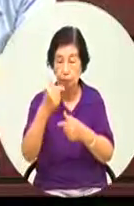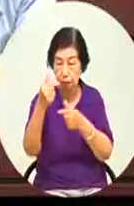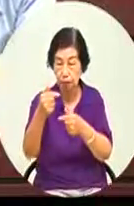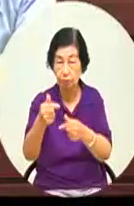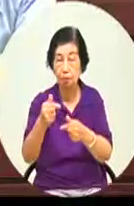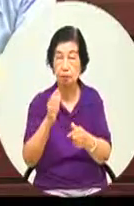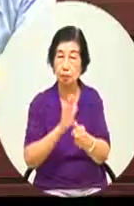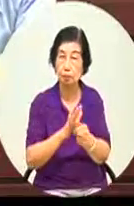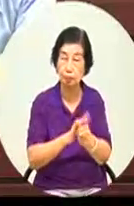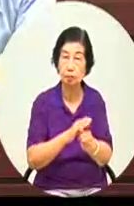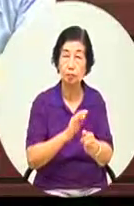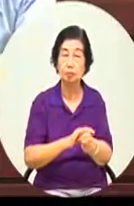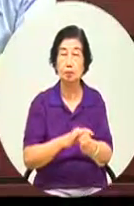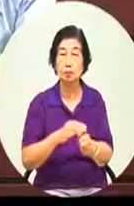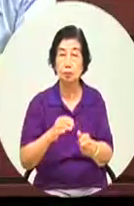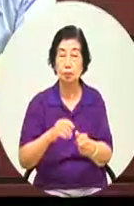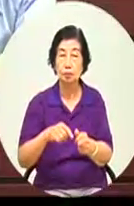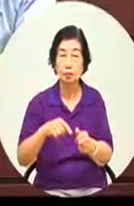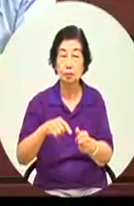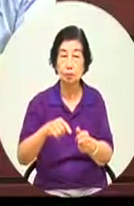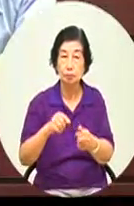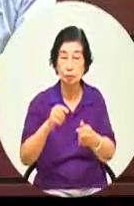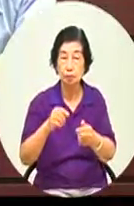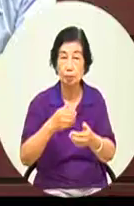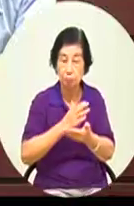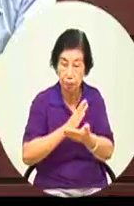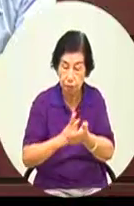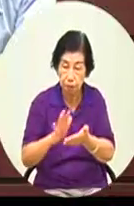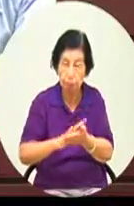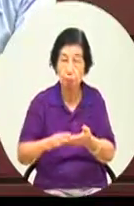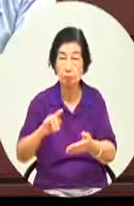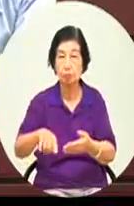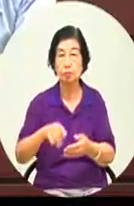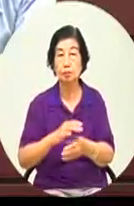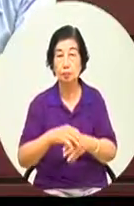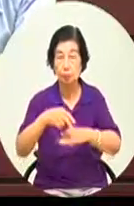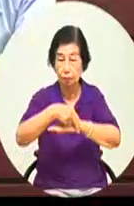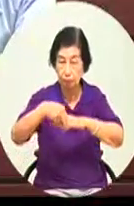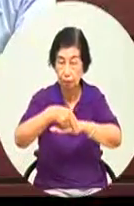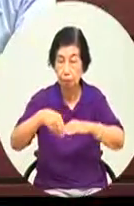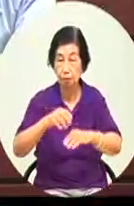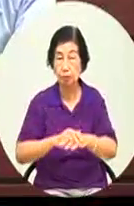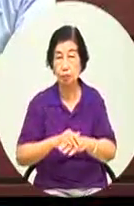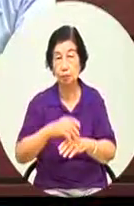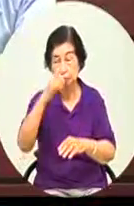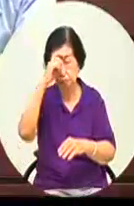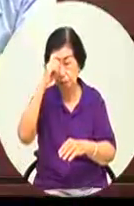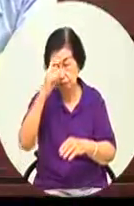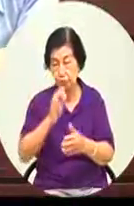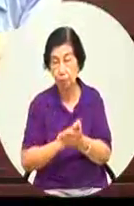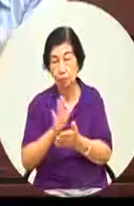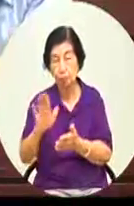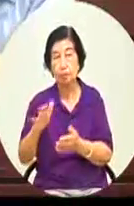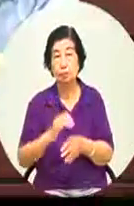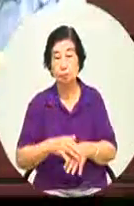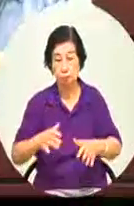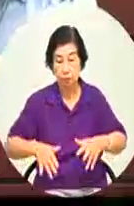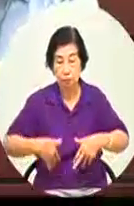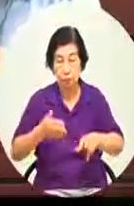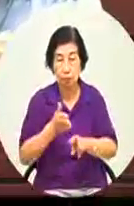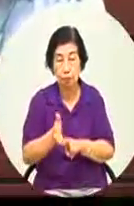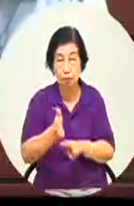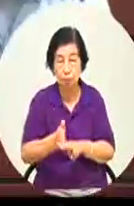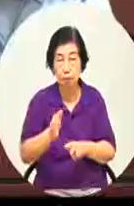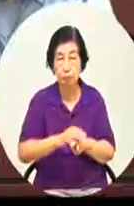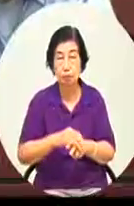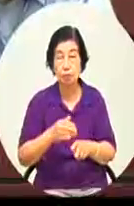让这个冲击降到最低。那么我们希望未来顺利轻轨完工以后，也可以能够做一些运具上的转移哈，